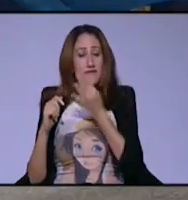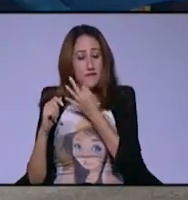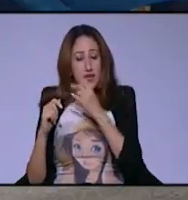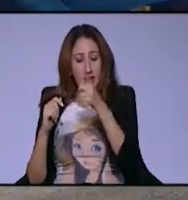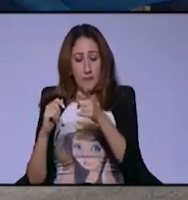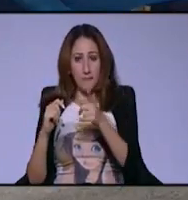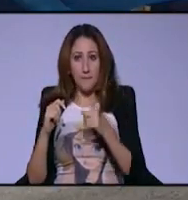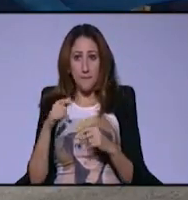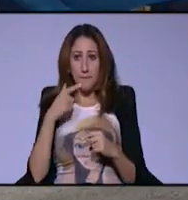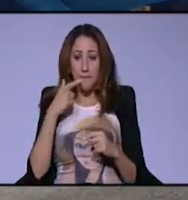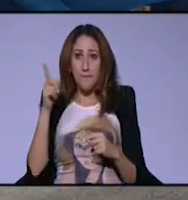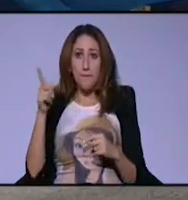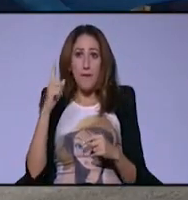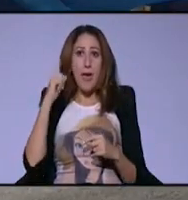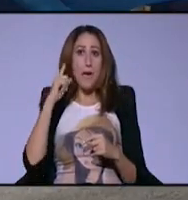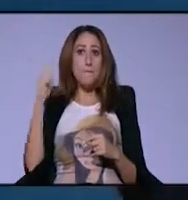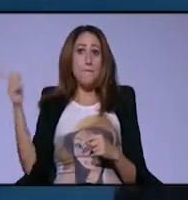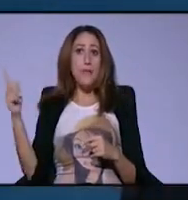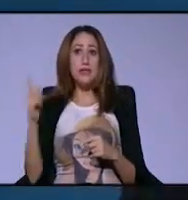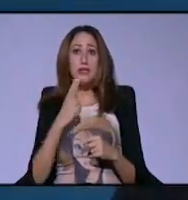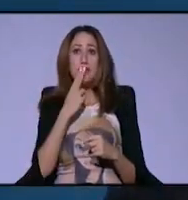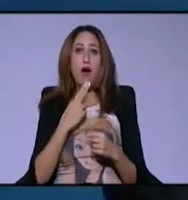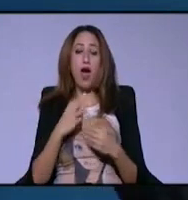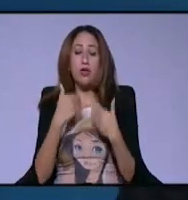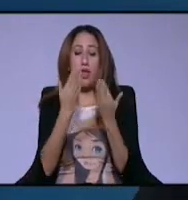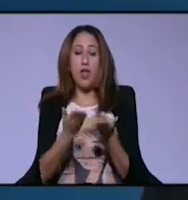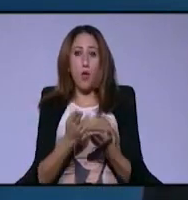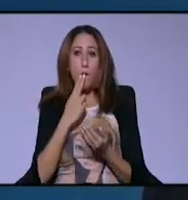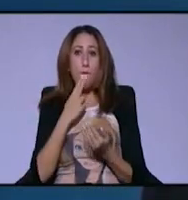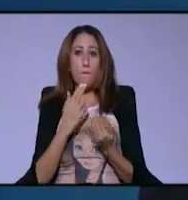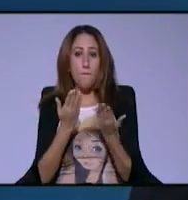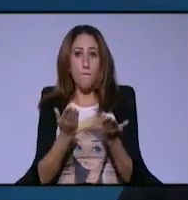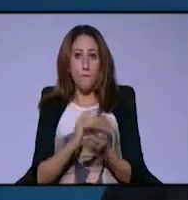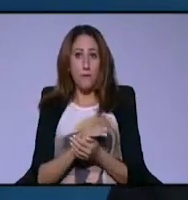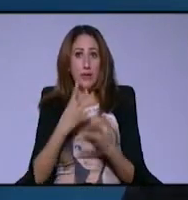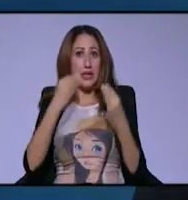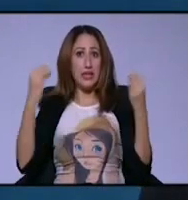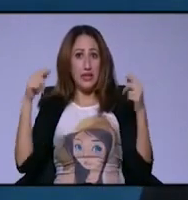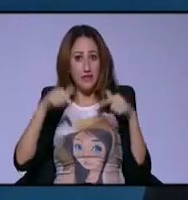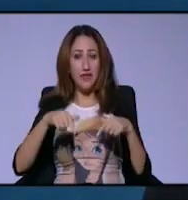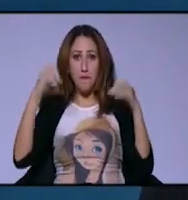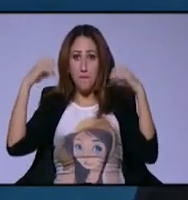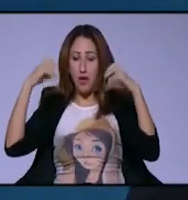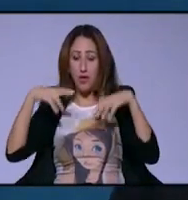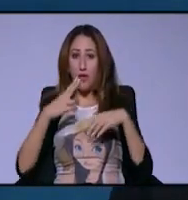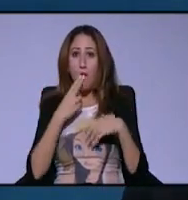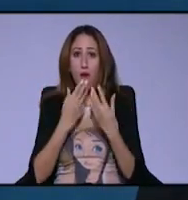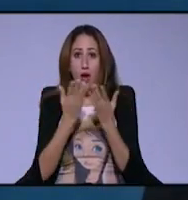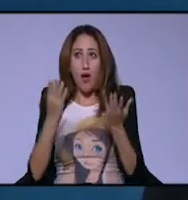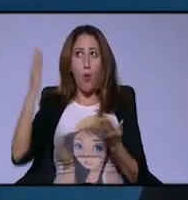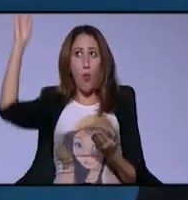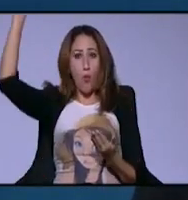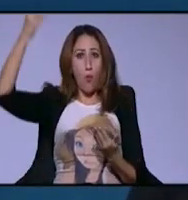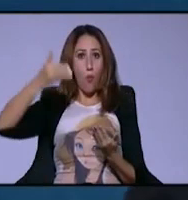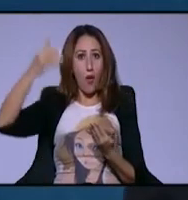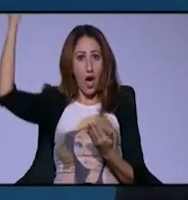صحيح مسلم: المدينة خير لهم لو كانوا يعلمون. جمعت المدينة من الخيرات وشهدت نزول الوحي وشهدت